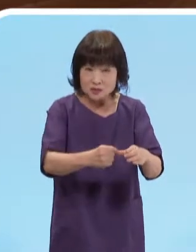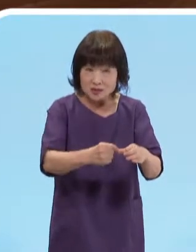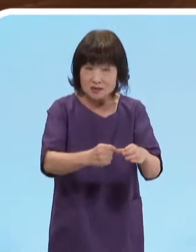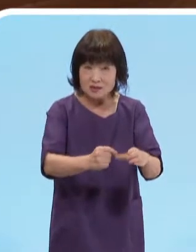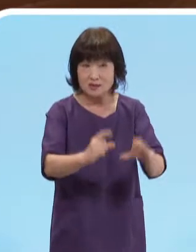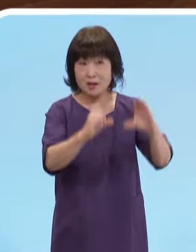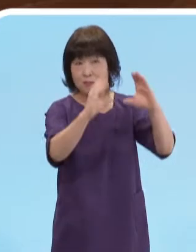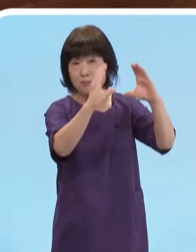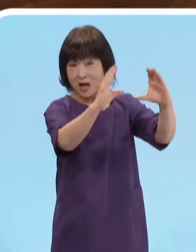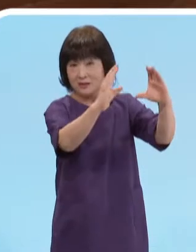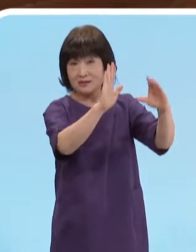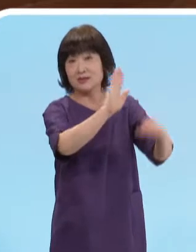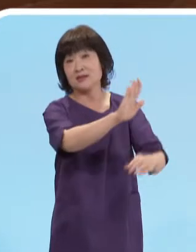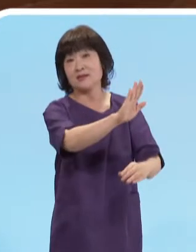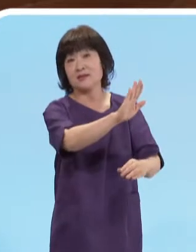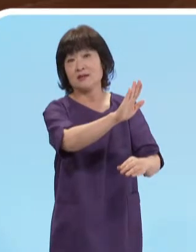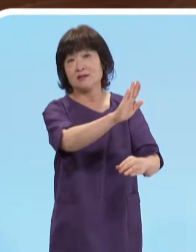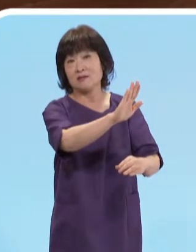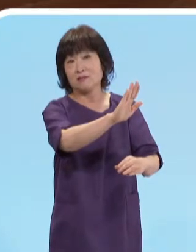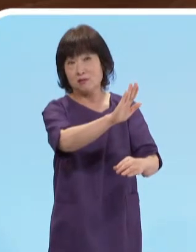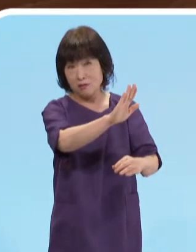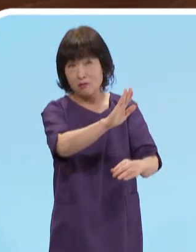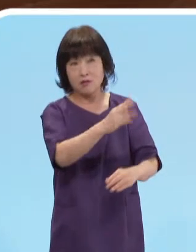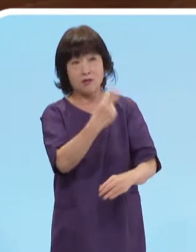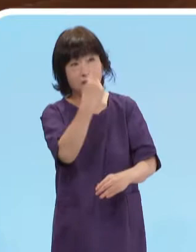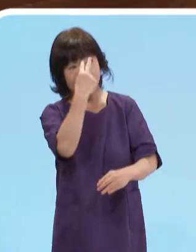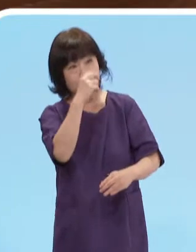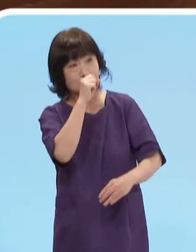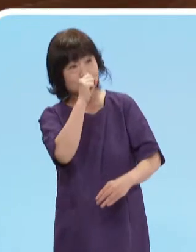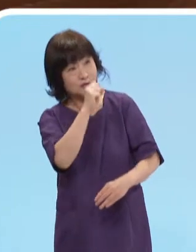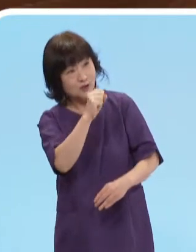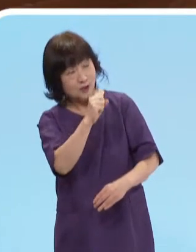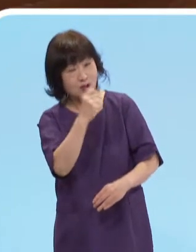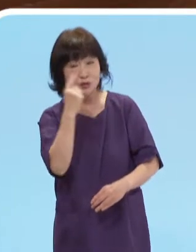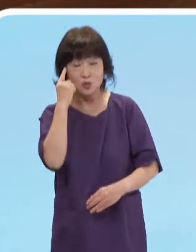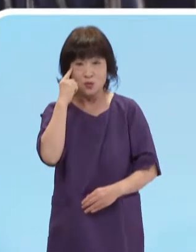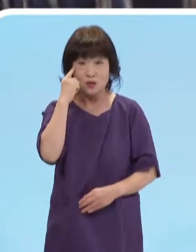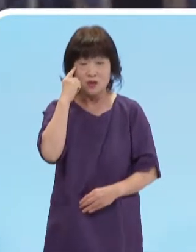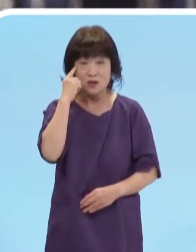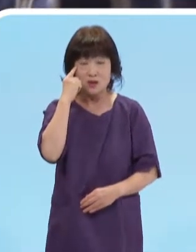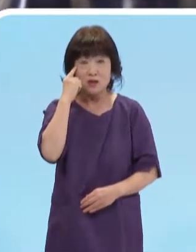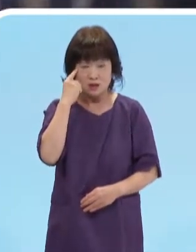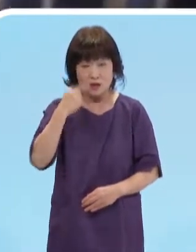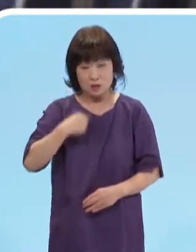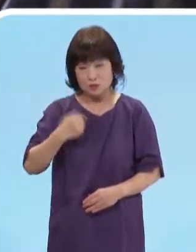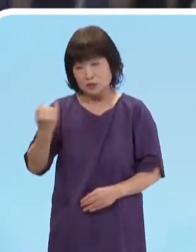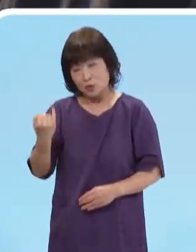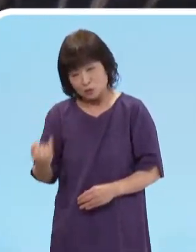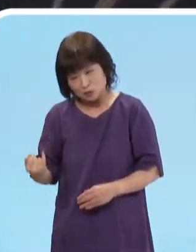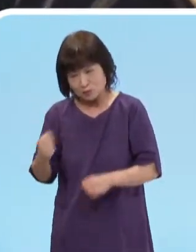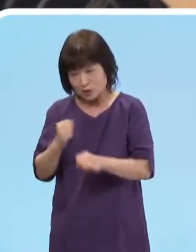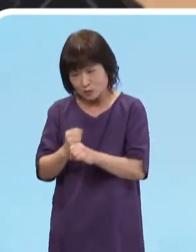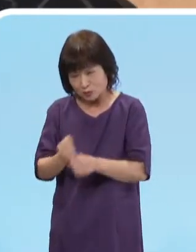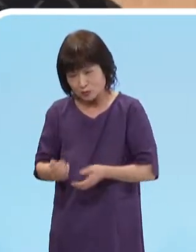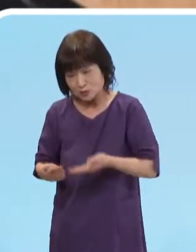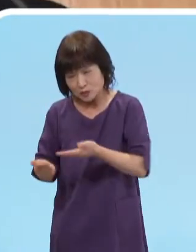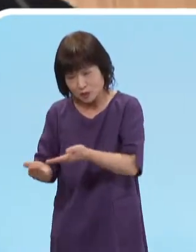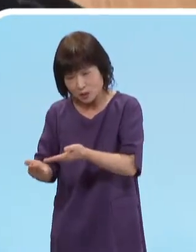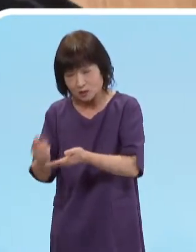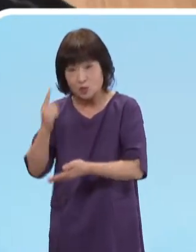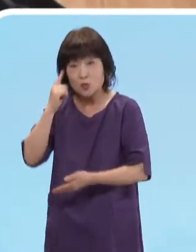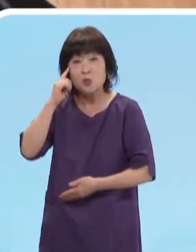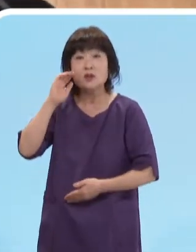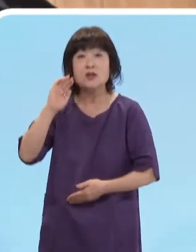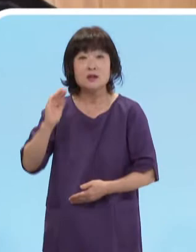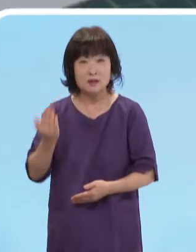、それを見た時にすごいアートでいいなと思って、あ、うちの娘にもと思ったんですけども